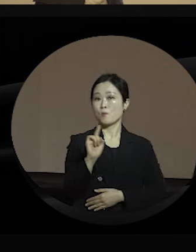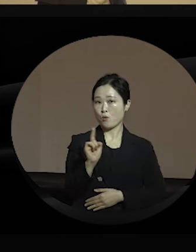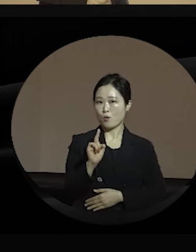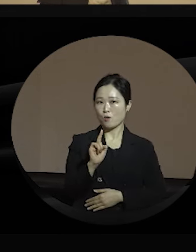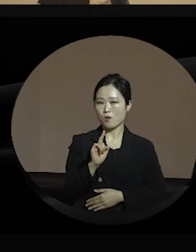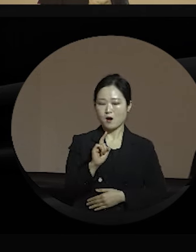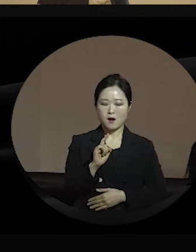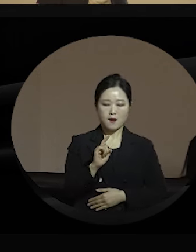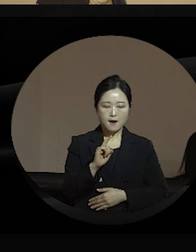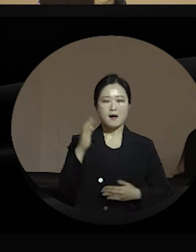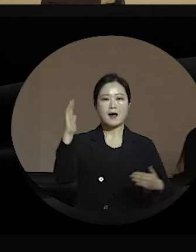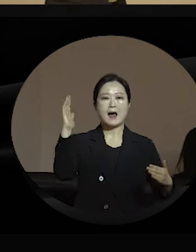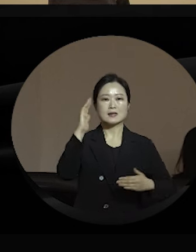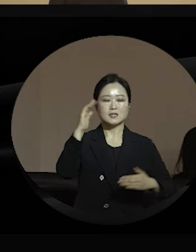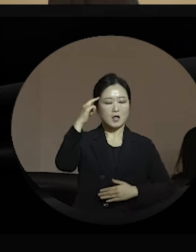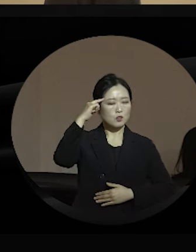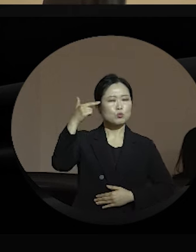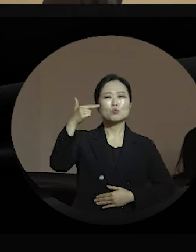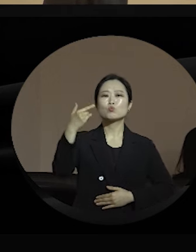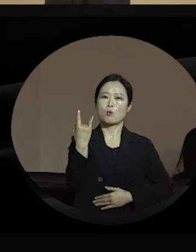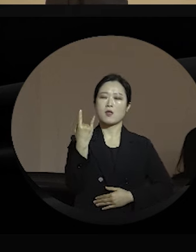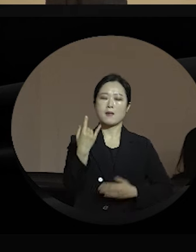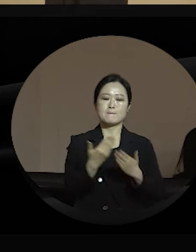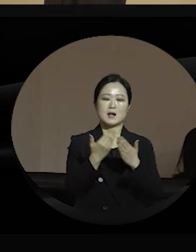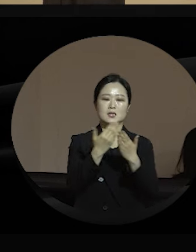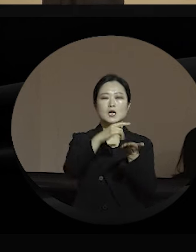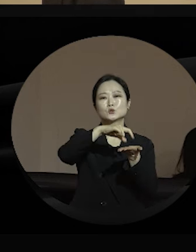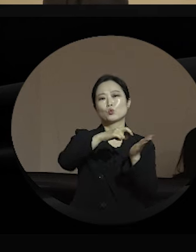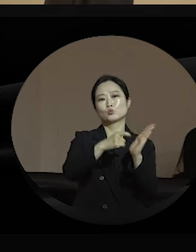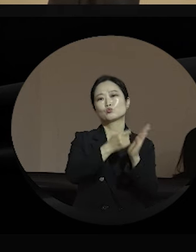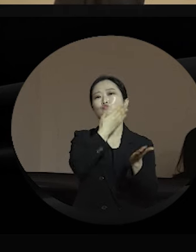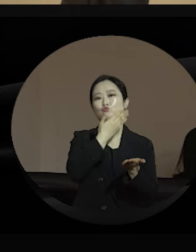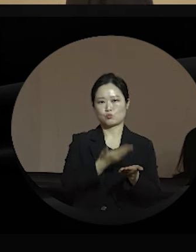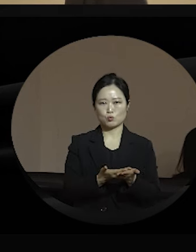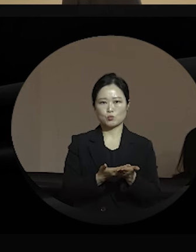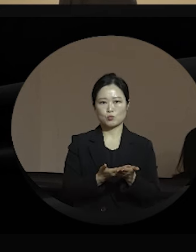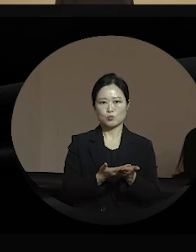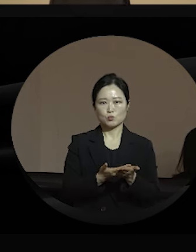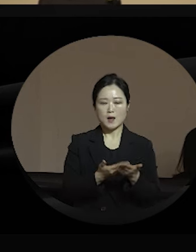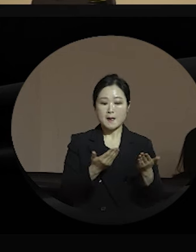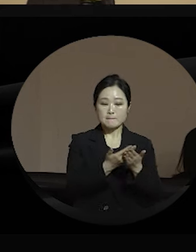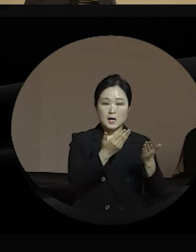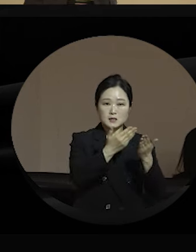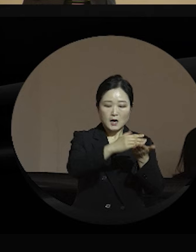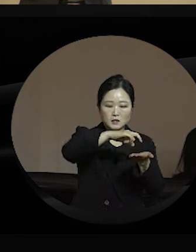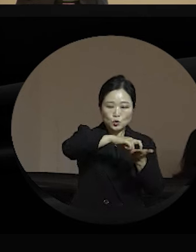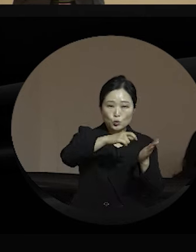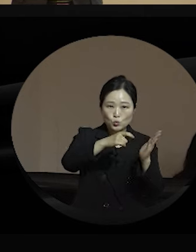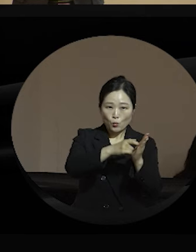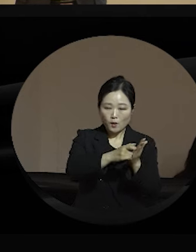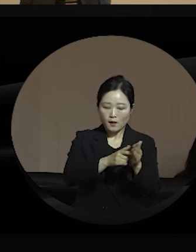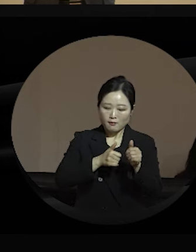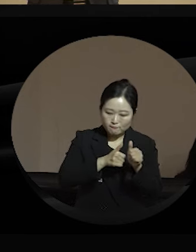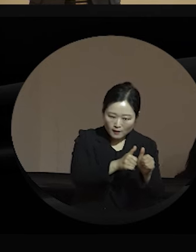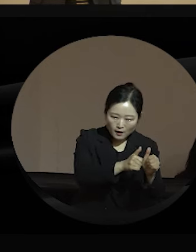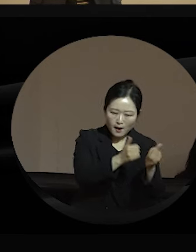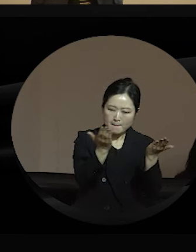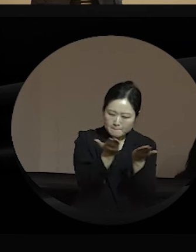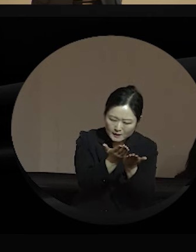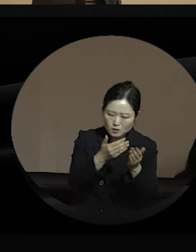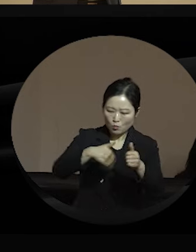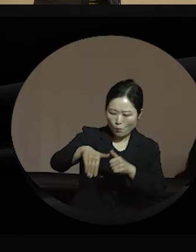뇌 발달 정도예요. 그러니까 뇌가 어떤 특성을 가지고 있느냐에 맞춰서 환경을 제공해야 뇌에 적합한 학습 환경이 이루어지는